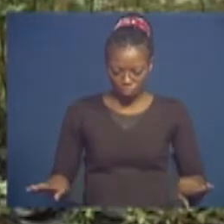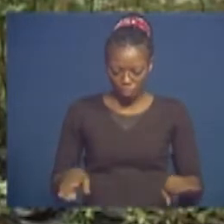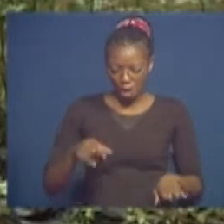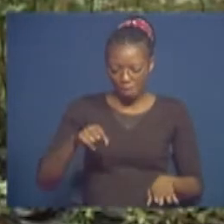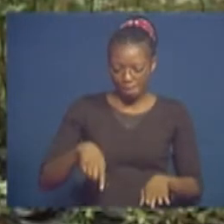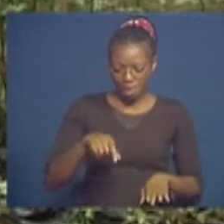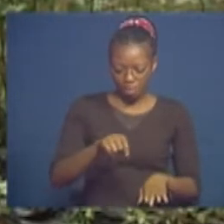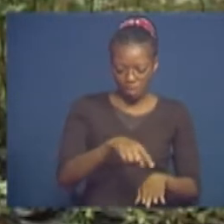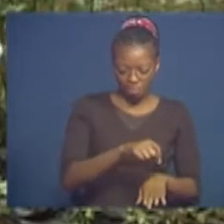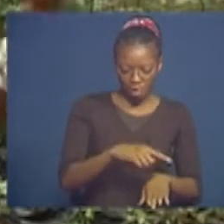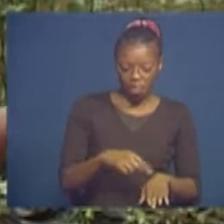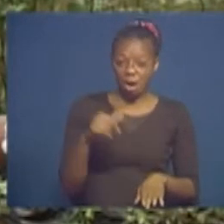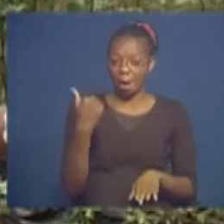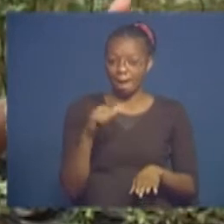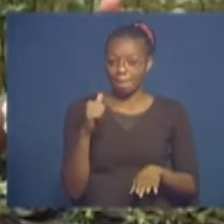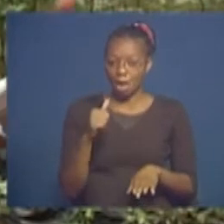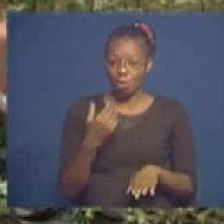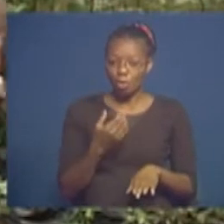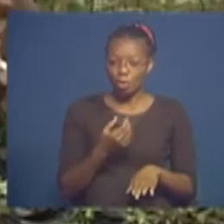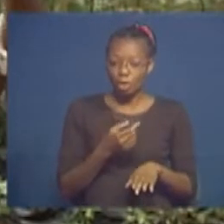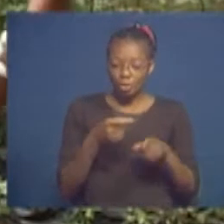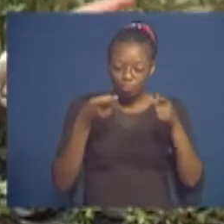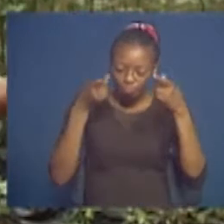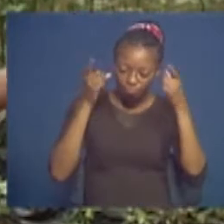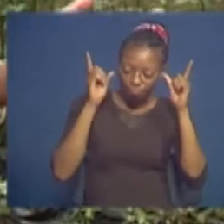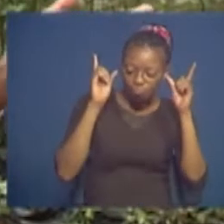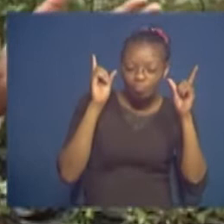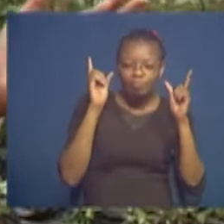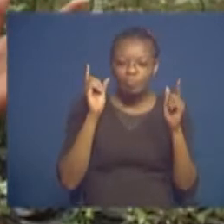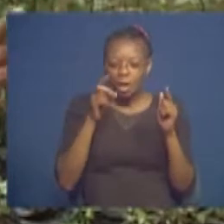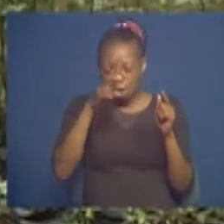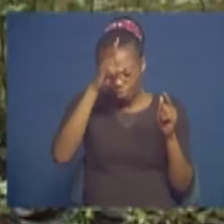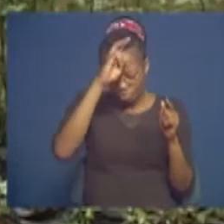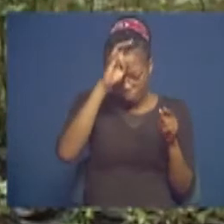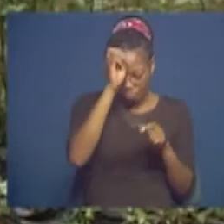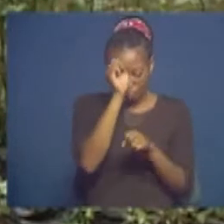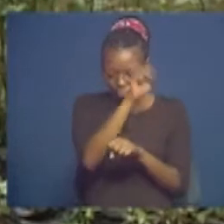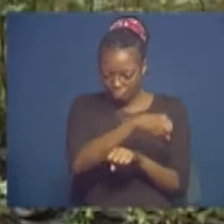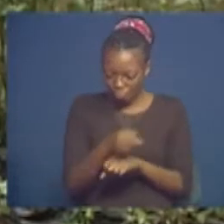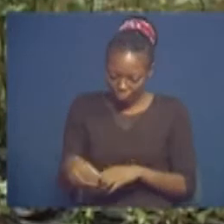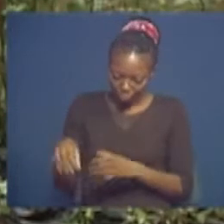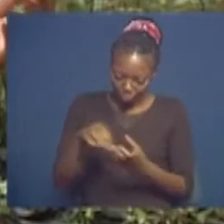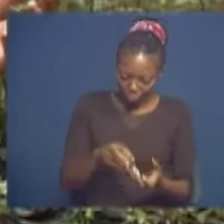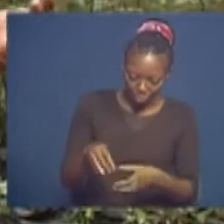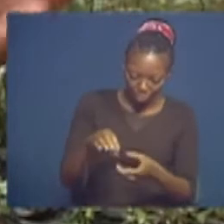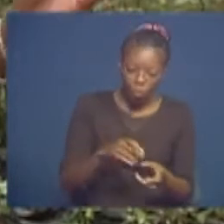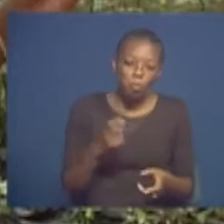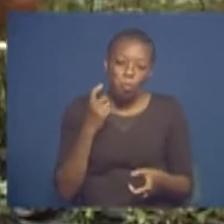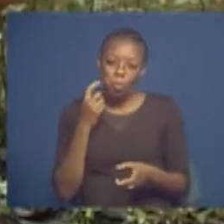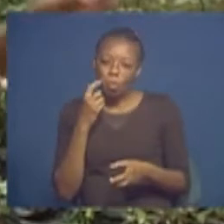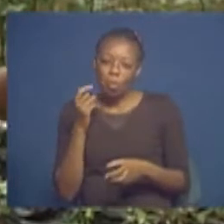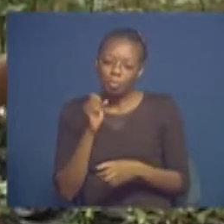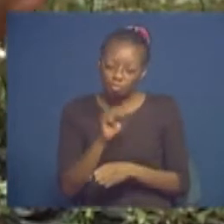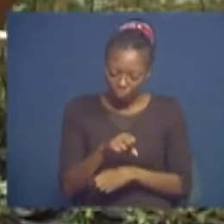na growth, vile hii mimea inamea, na pia vile hii fertilizer ina affect madini yaliyo